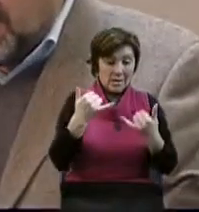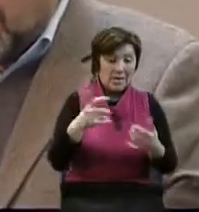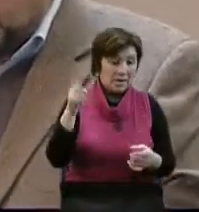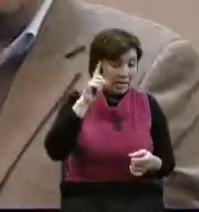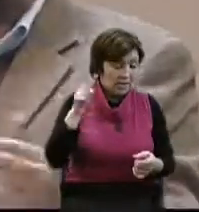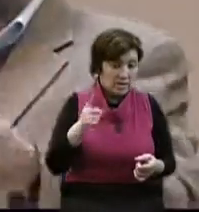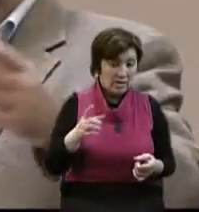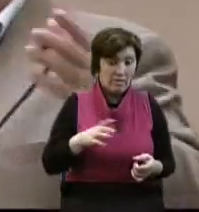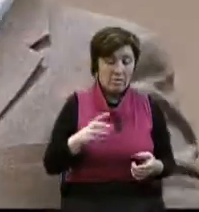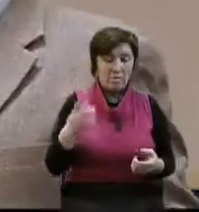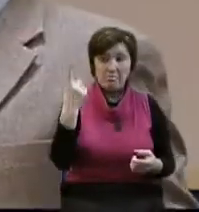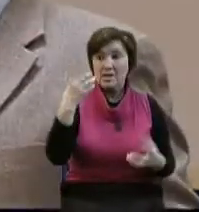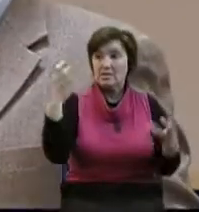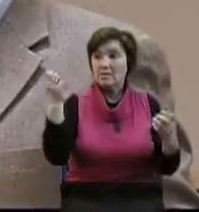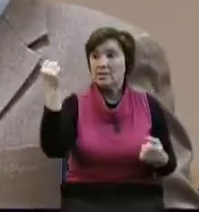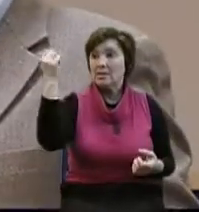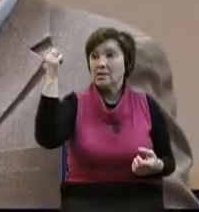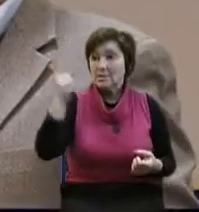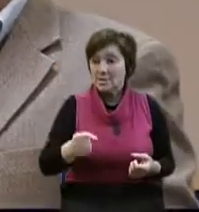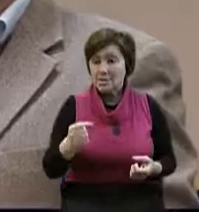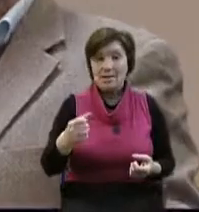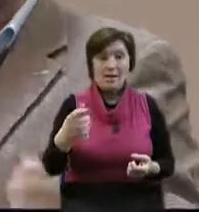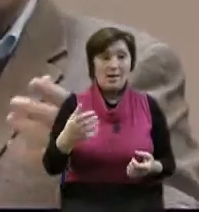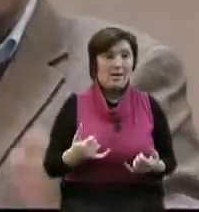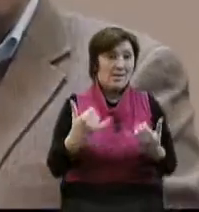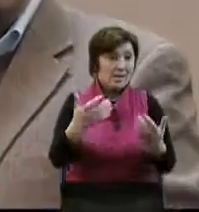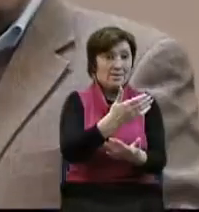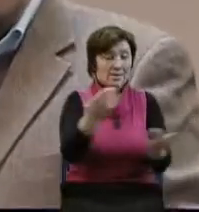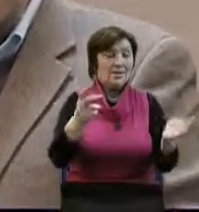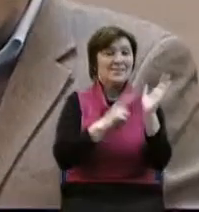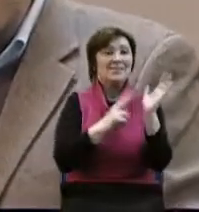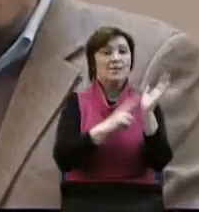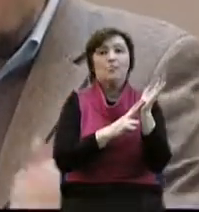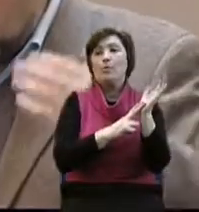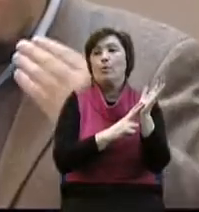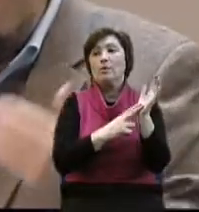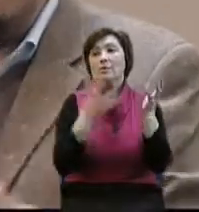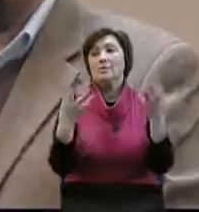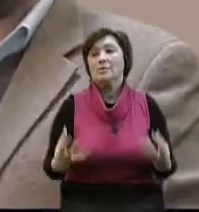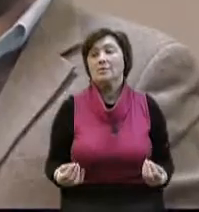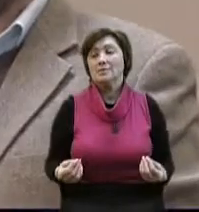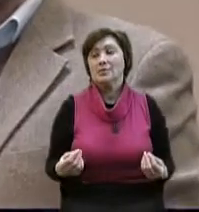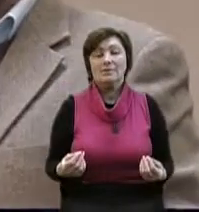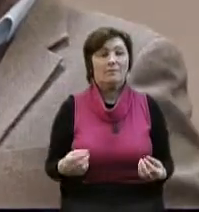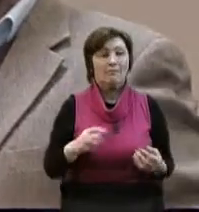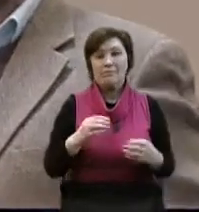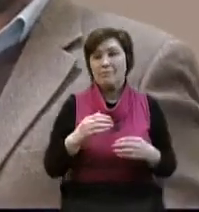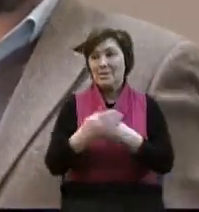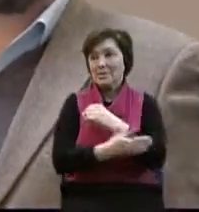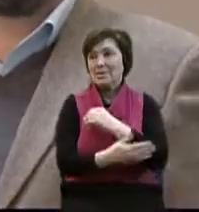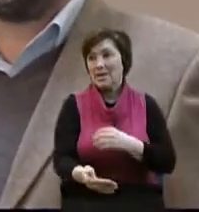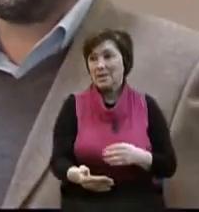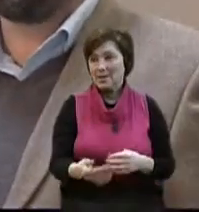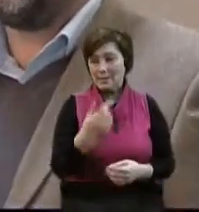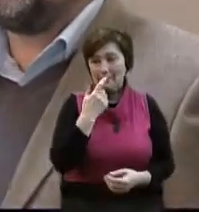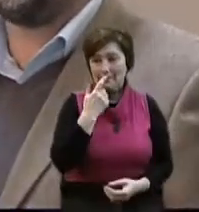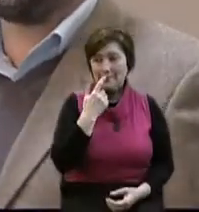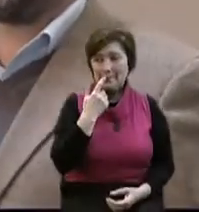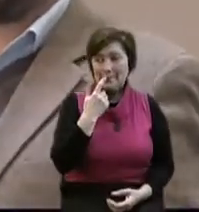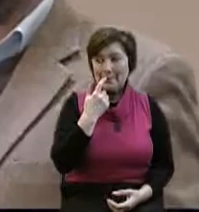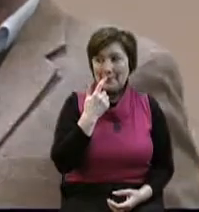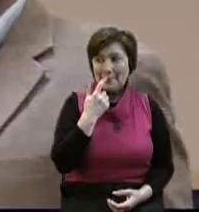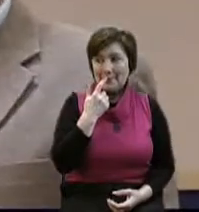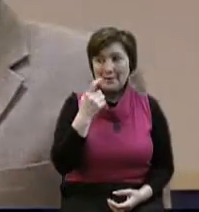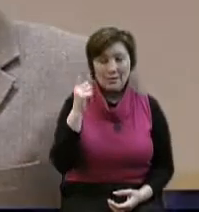мы собираемся на богослужение, как сегодня, когда мы слушаем Слово Божие. И, конечно, я думаю, что вот этот